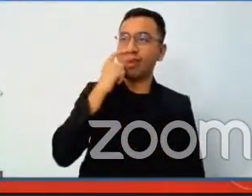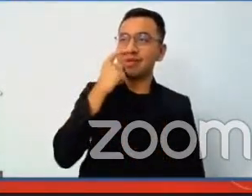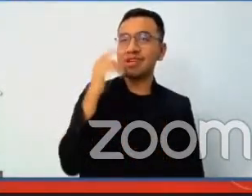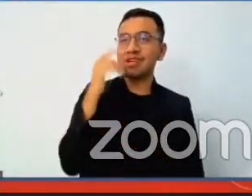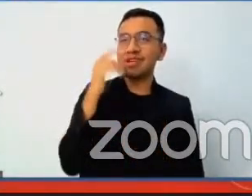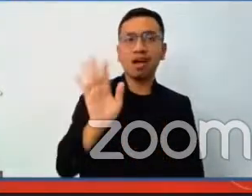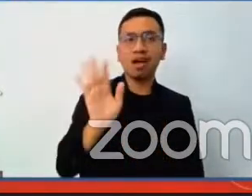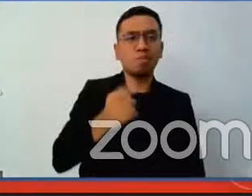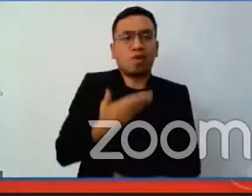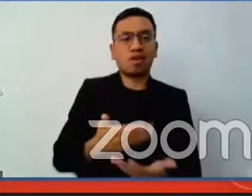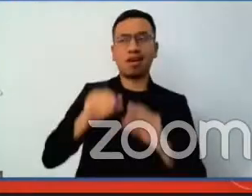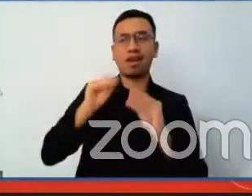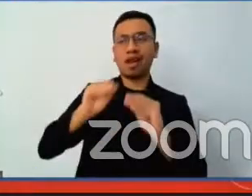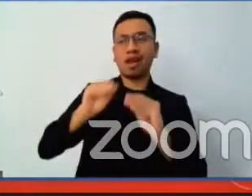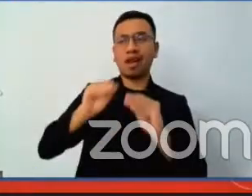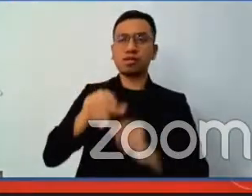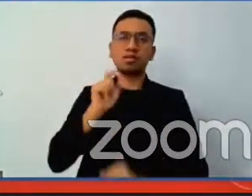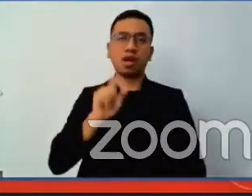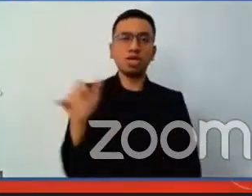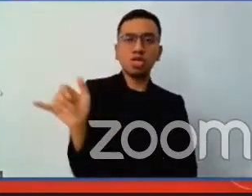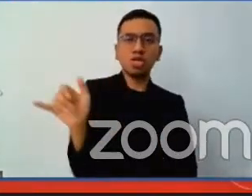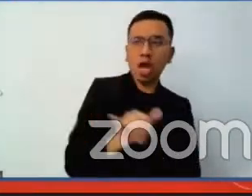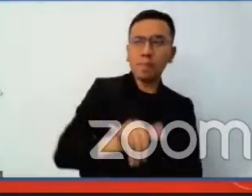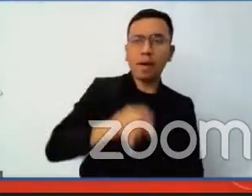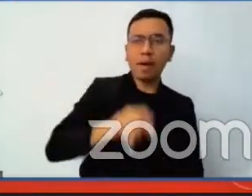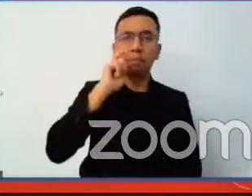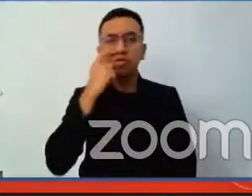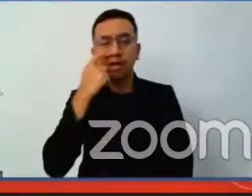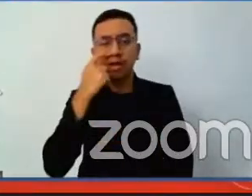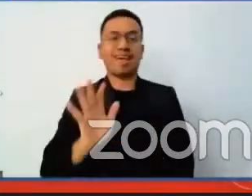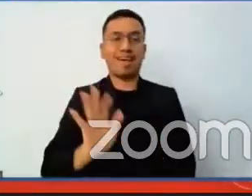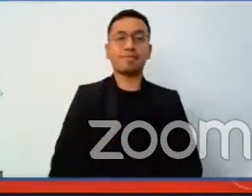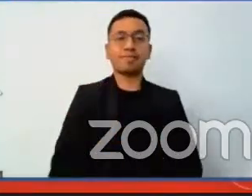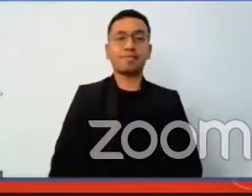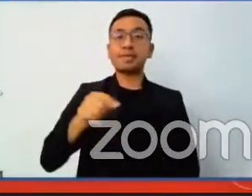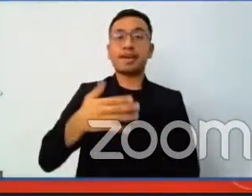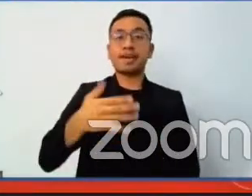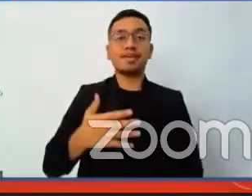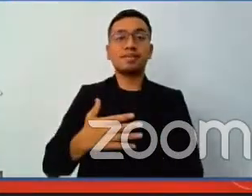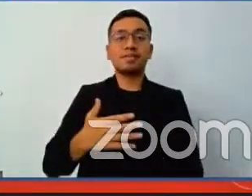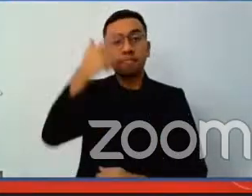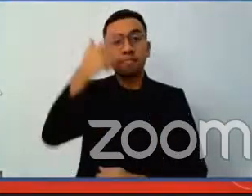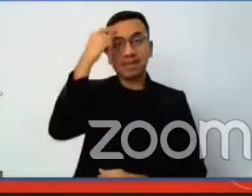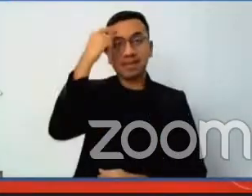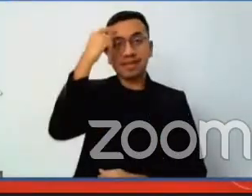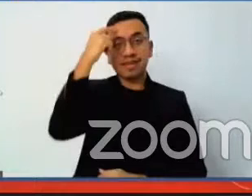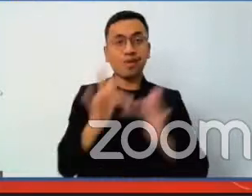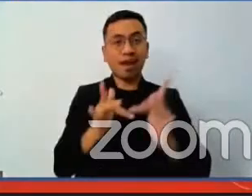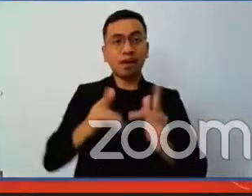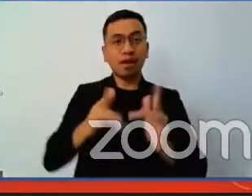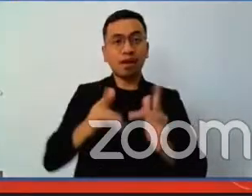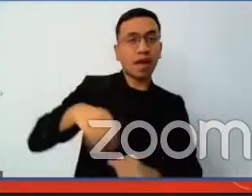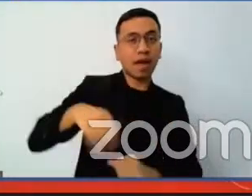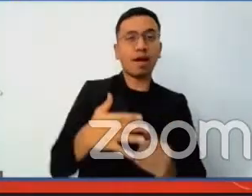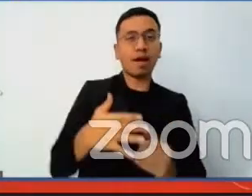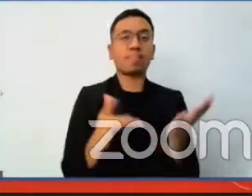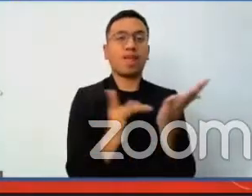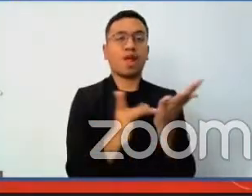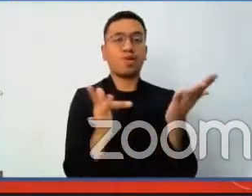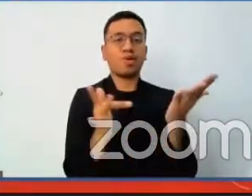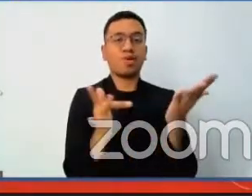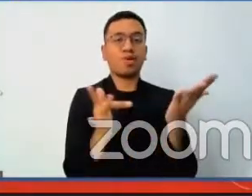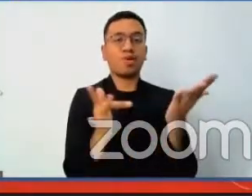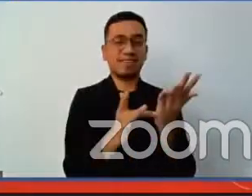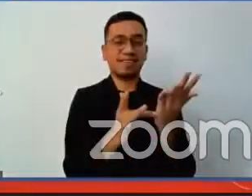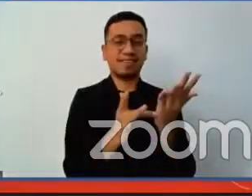belajar yang monoton. Kemampuan menggunakan teknologi dalam pembelajaran jarak jauh menjadi kunci utama yang harus dioptimalkan